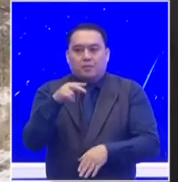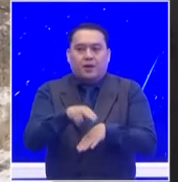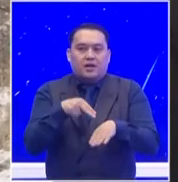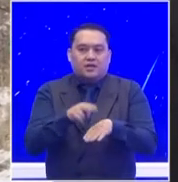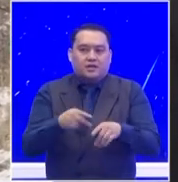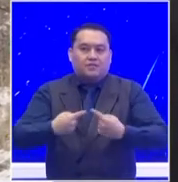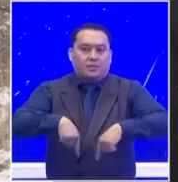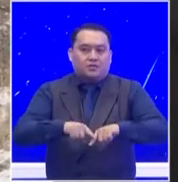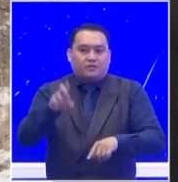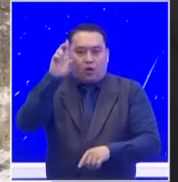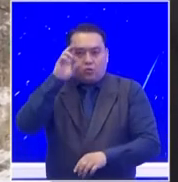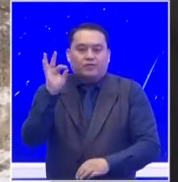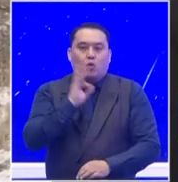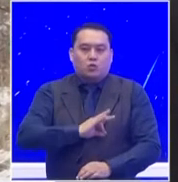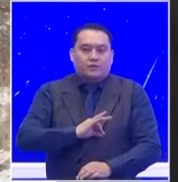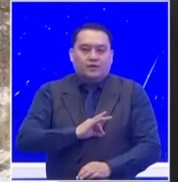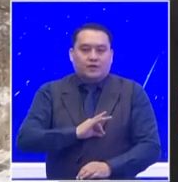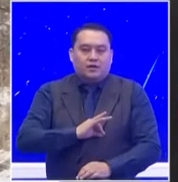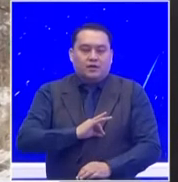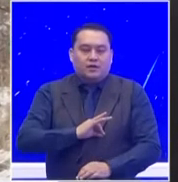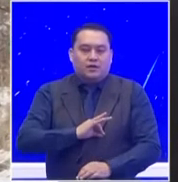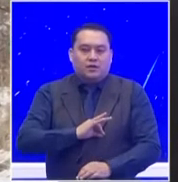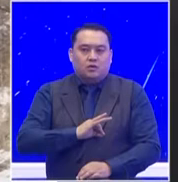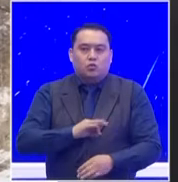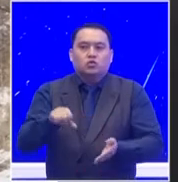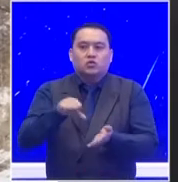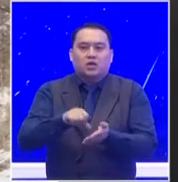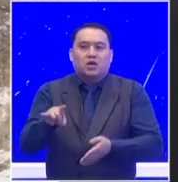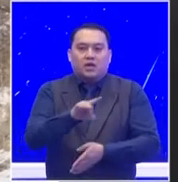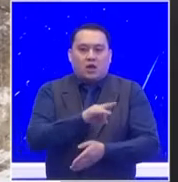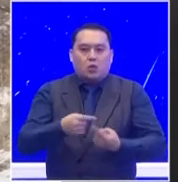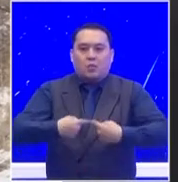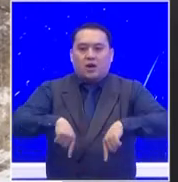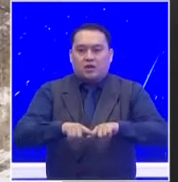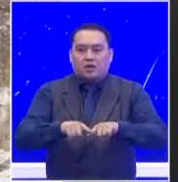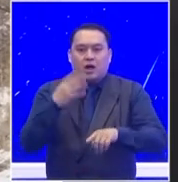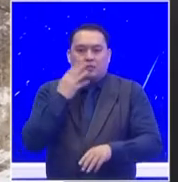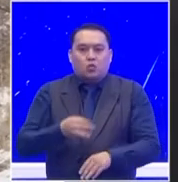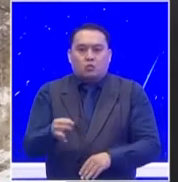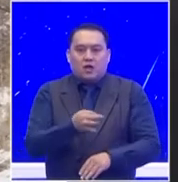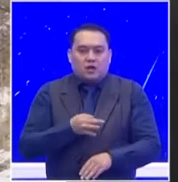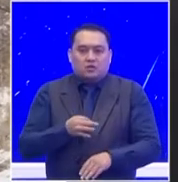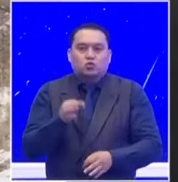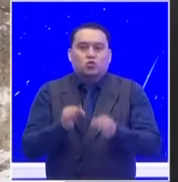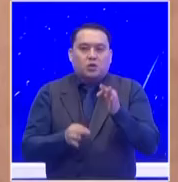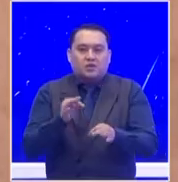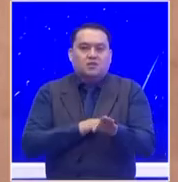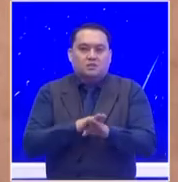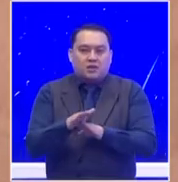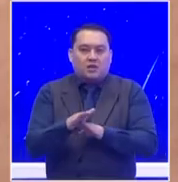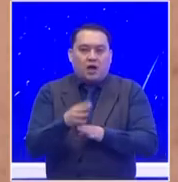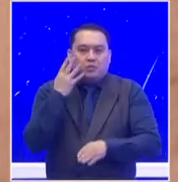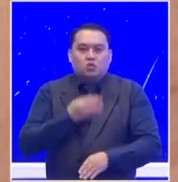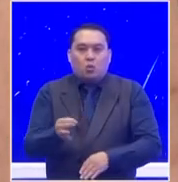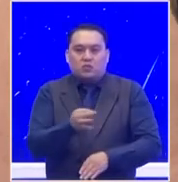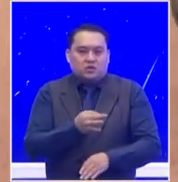и департаментом государственных доходов. С участием региональной палаты Алматинской области частных судебных исполнителей. В